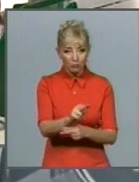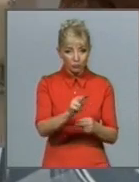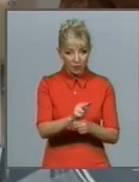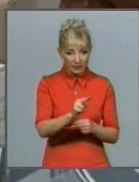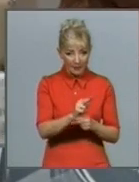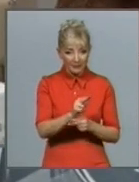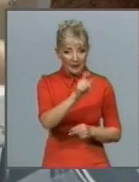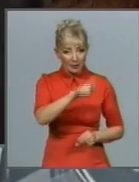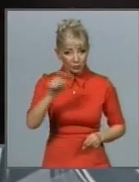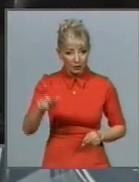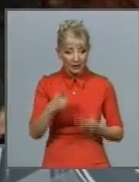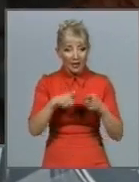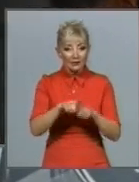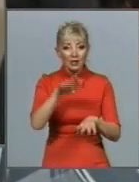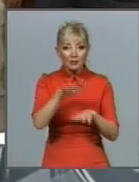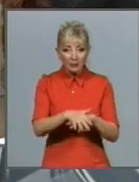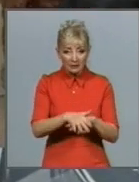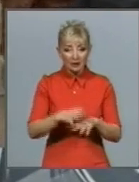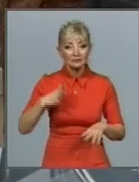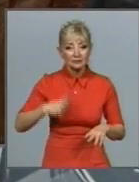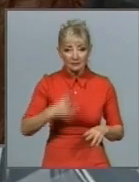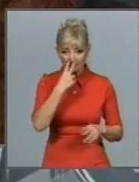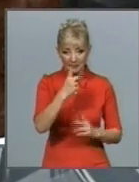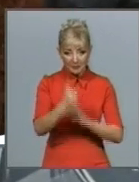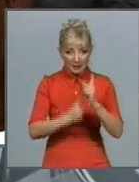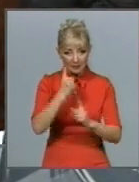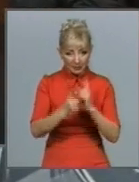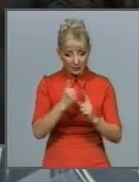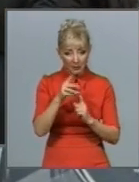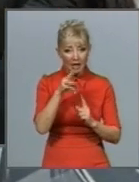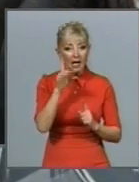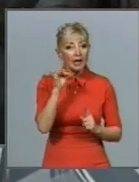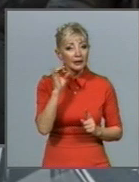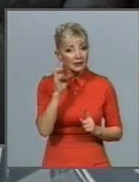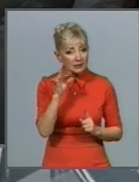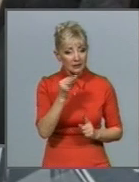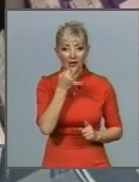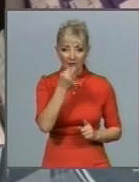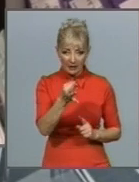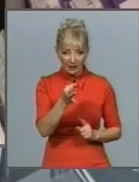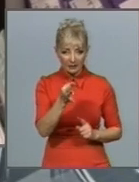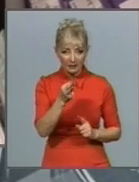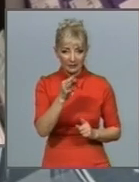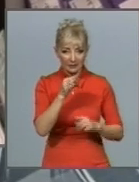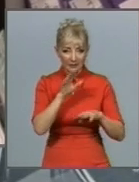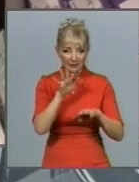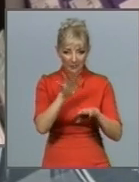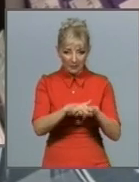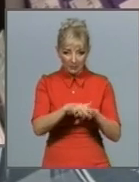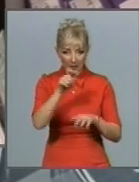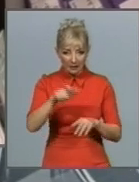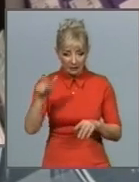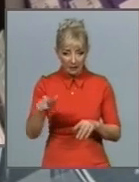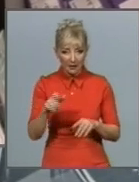персоналу. Також банкам доведеться переглянути моделі ризиків, переконують фінансисти. Навчитись динамічно управляти